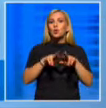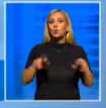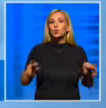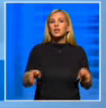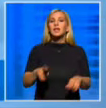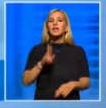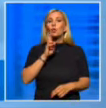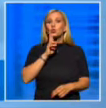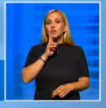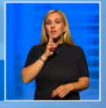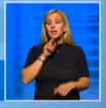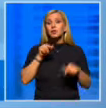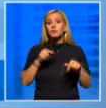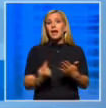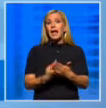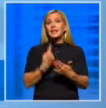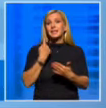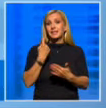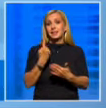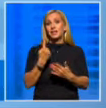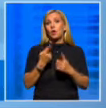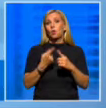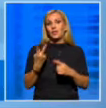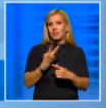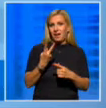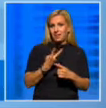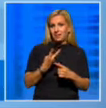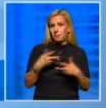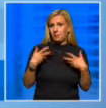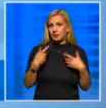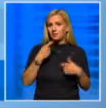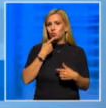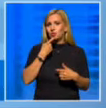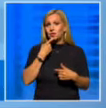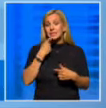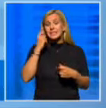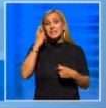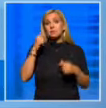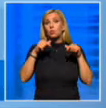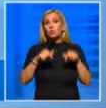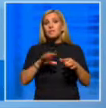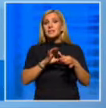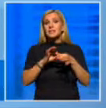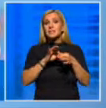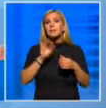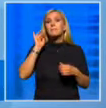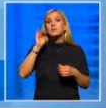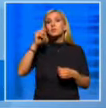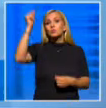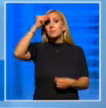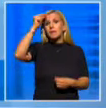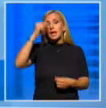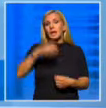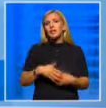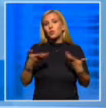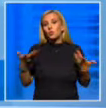от двата им празника в годината, в който всички се сещаме, че от тях зависи бъдещето на България. Знам, че звучи като клише,